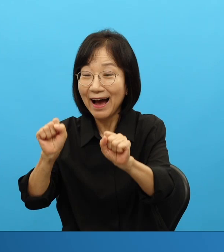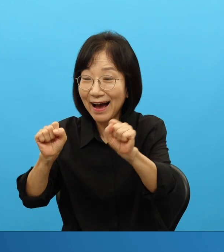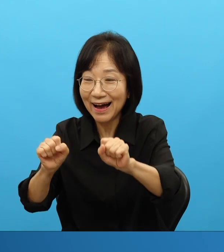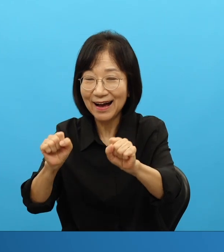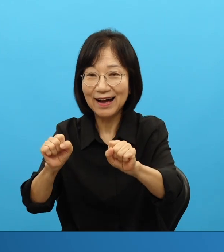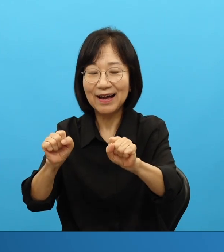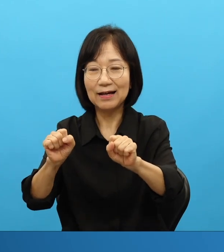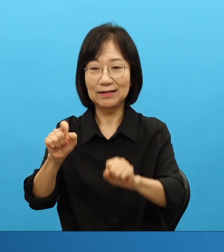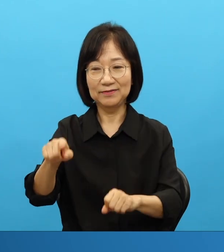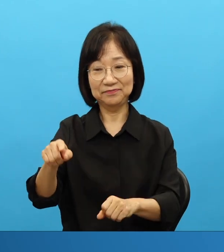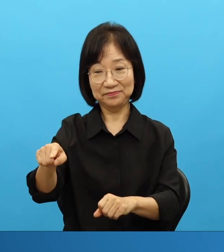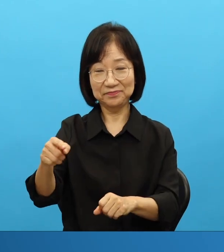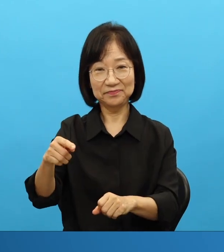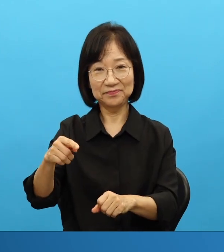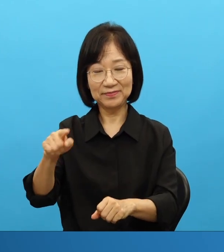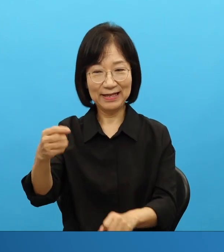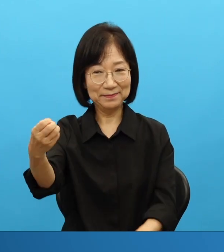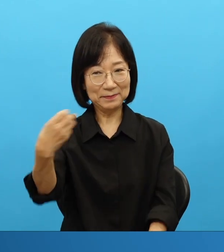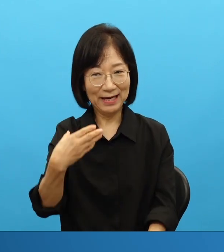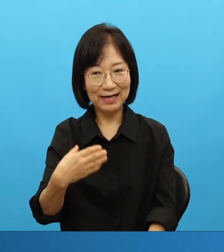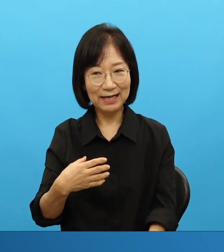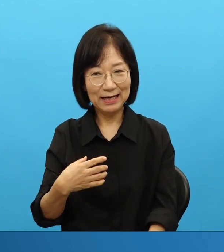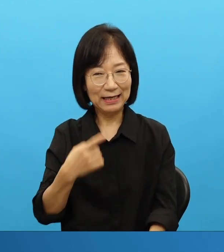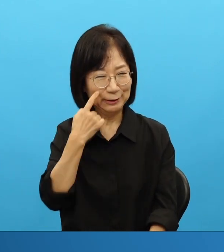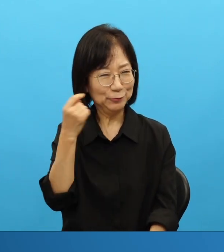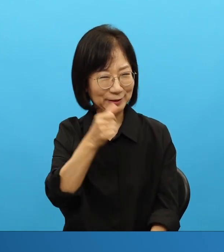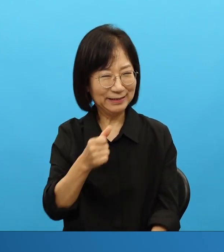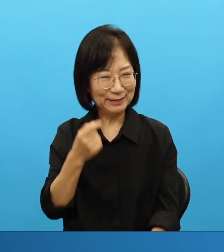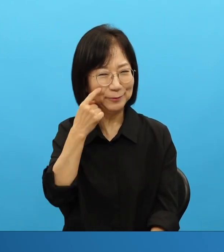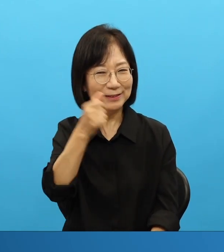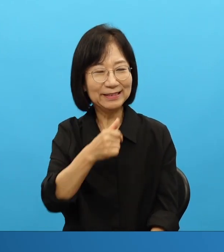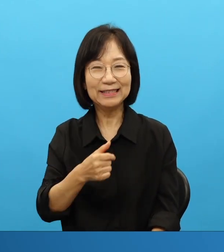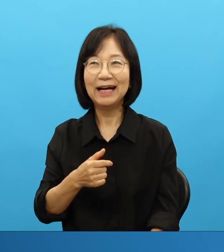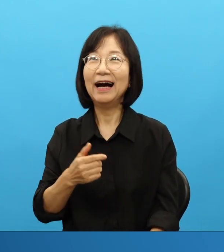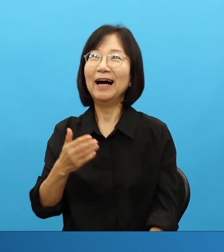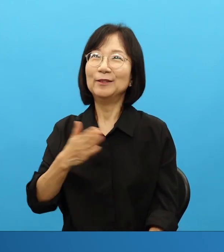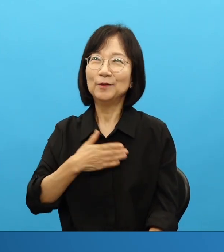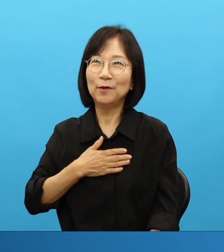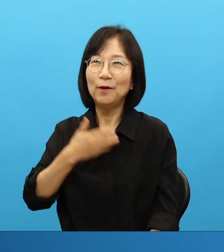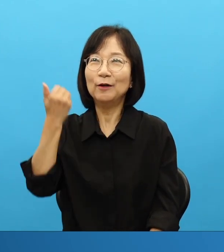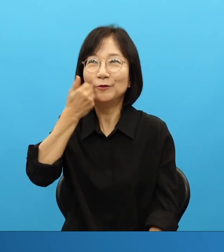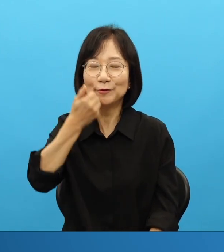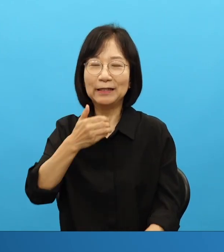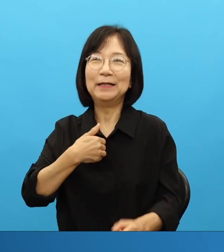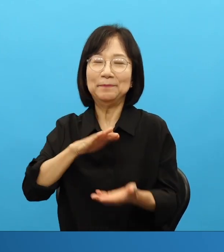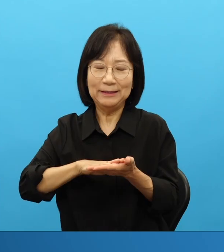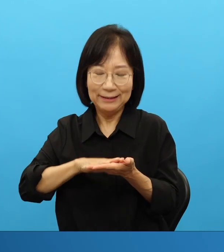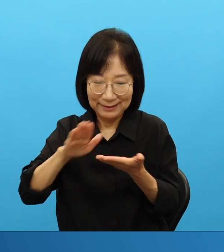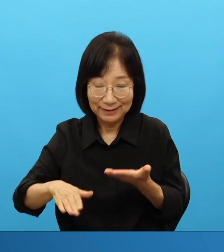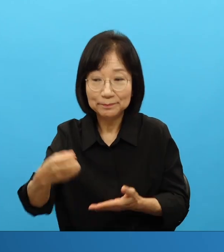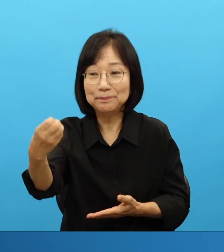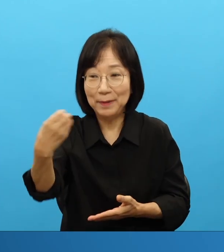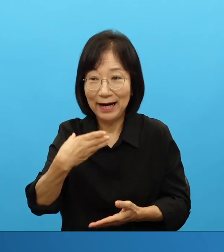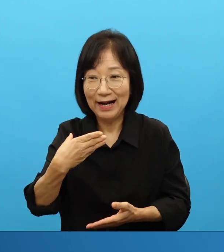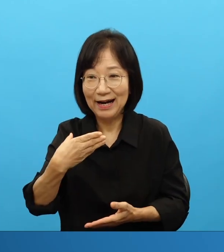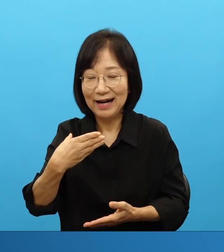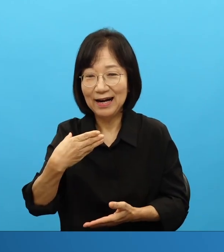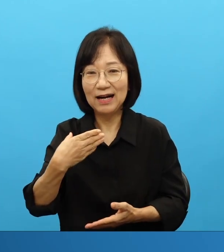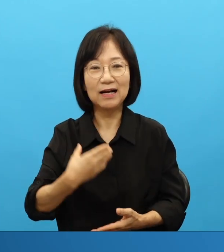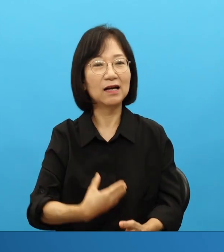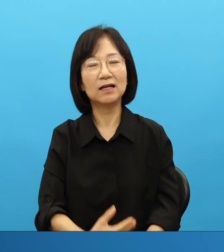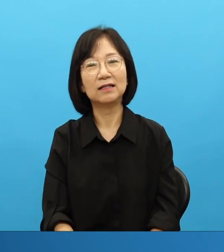이 학생이요, 그걸 눈치채고 제가 누굽니다라고 얘기를 하는 거예요. But the student caught on anyway, and they said, you know, I'm so and so, and they introduced themselves